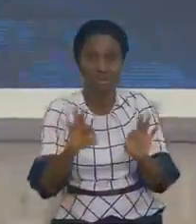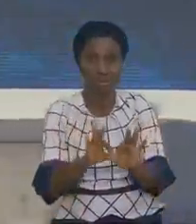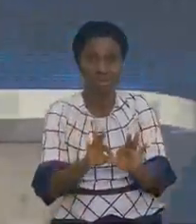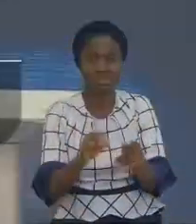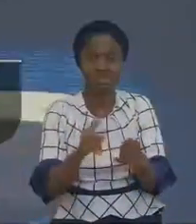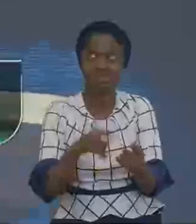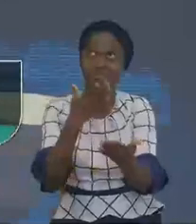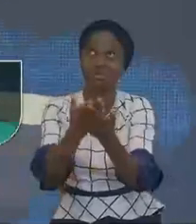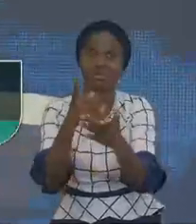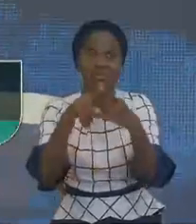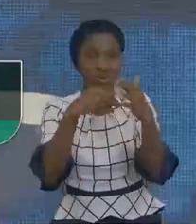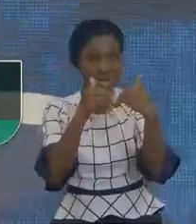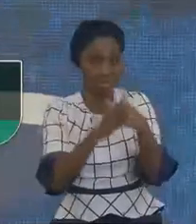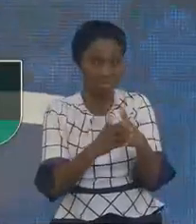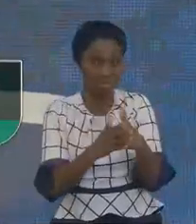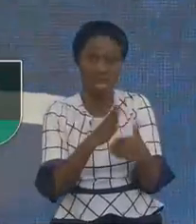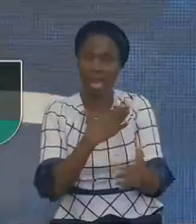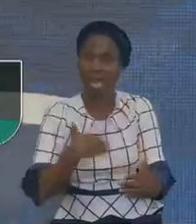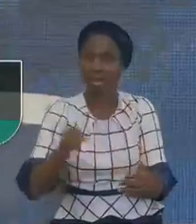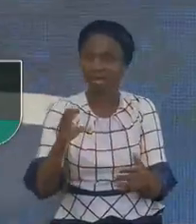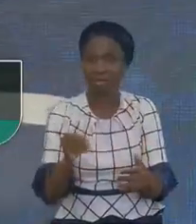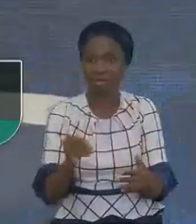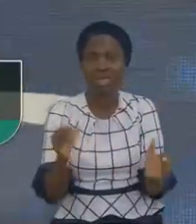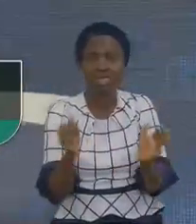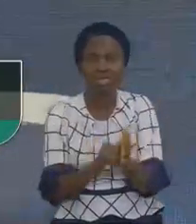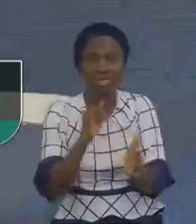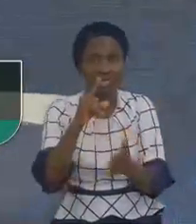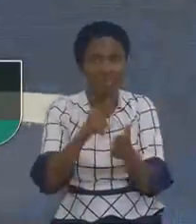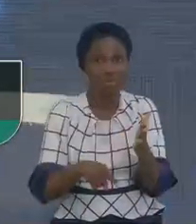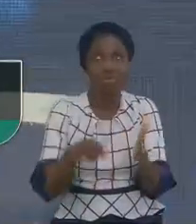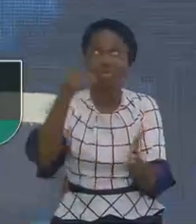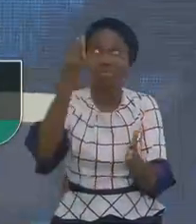donc, c'est ce que Dieu veut faire dans nos vies.